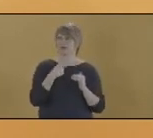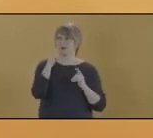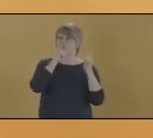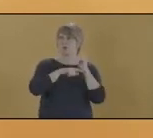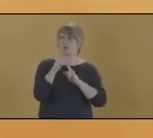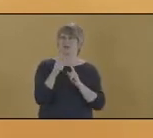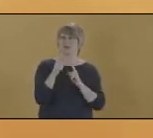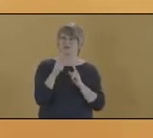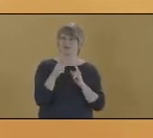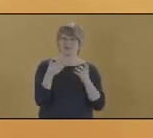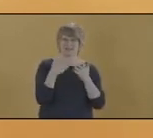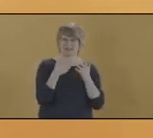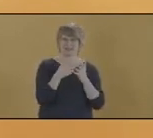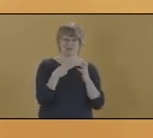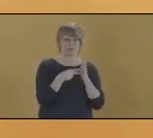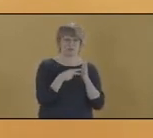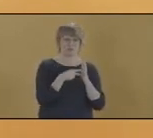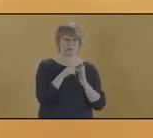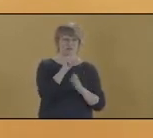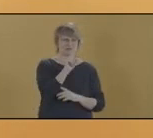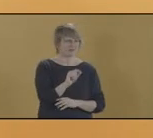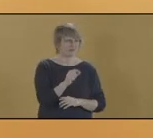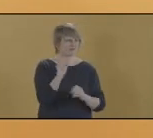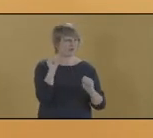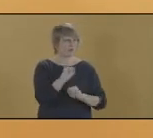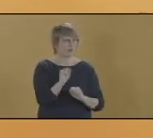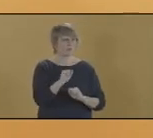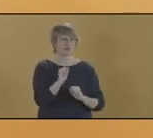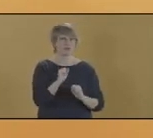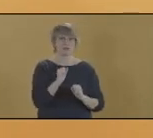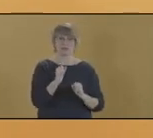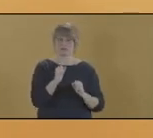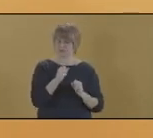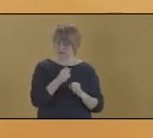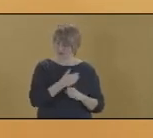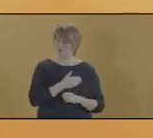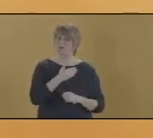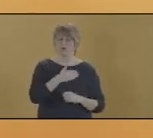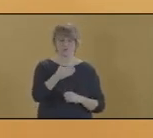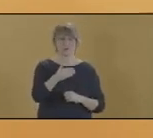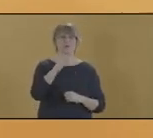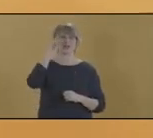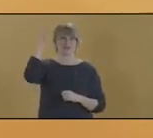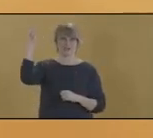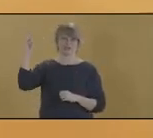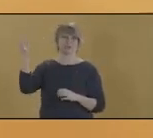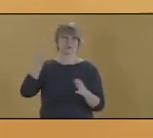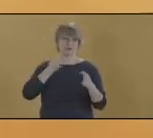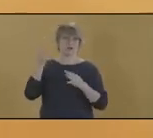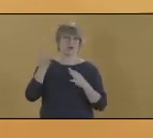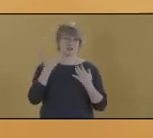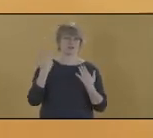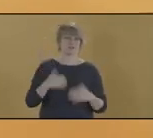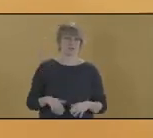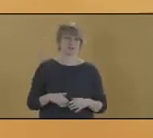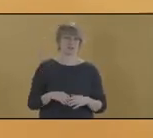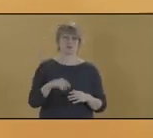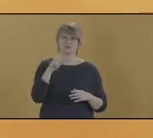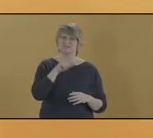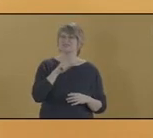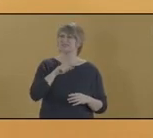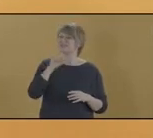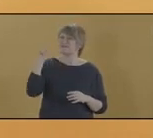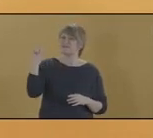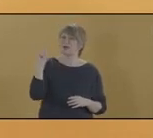es eigentlich Krieg in Syrien gab. Also diese Frage kam eine Zeit lang sehr, sehr oft auch von Erwachsenen. Und dieses Warum